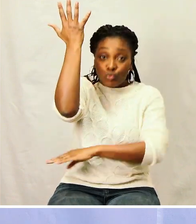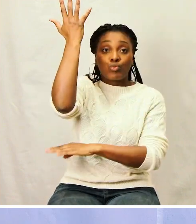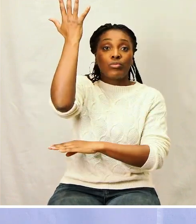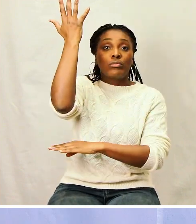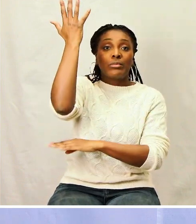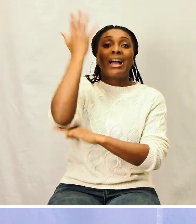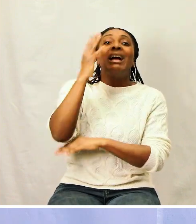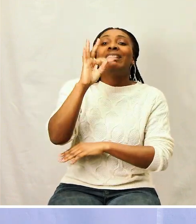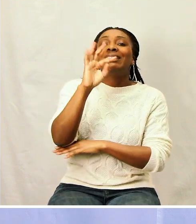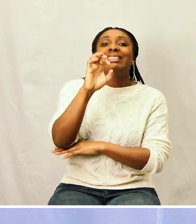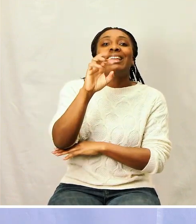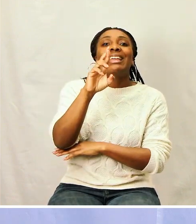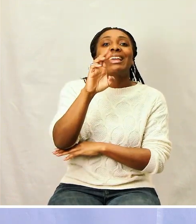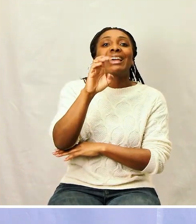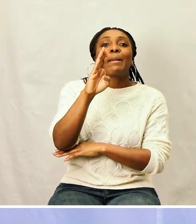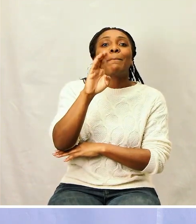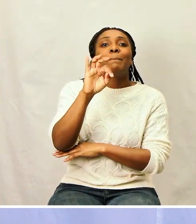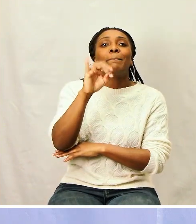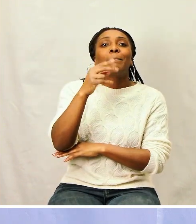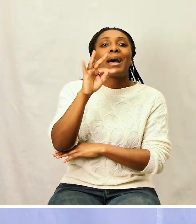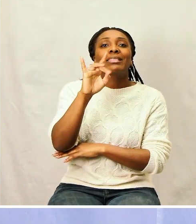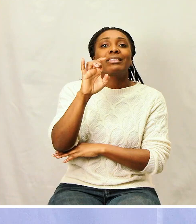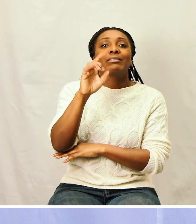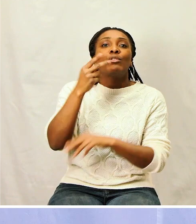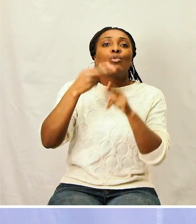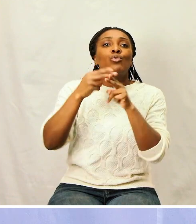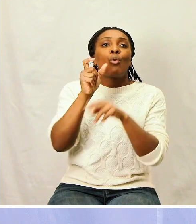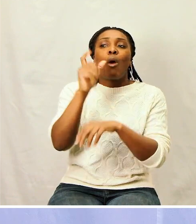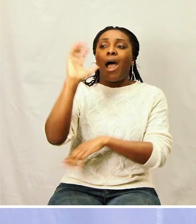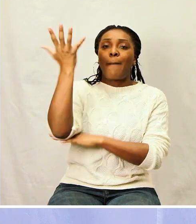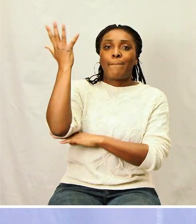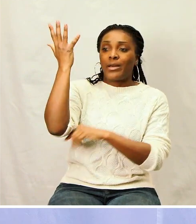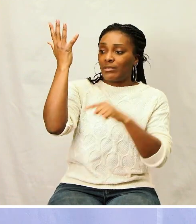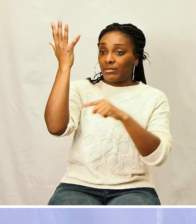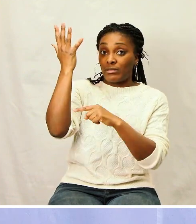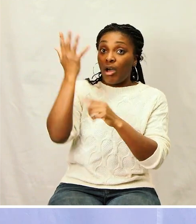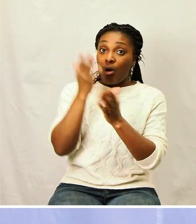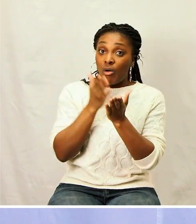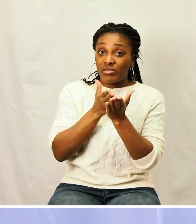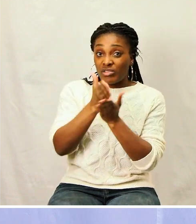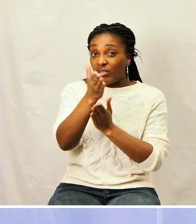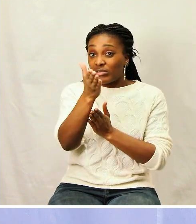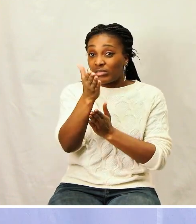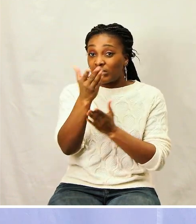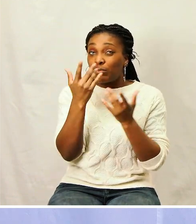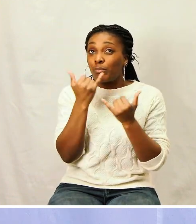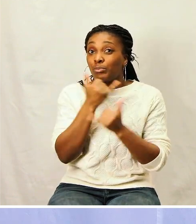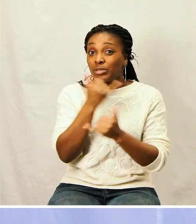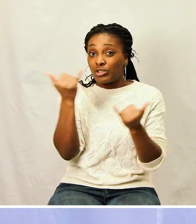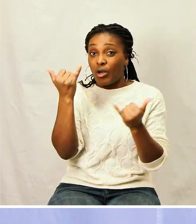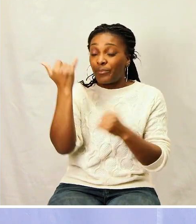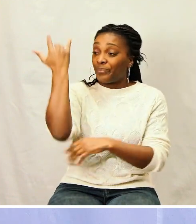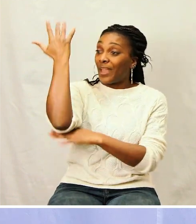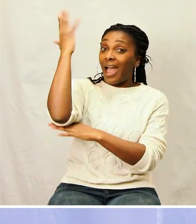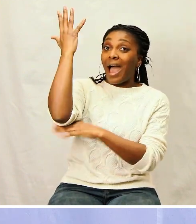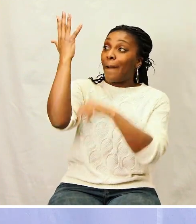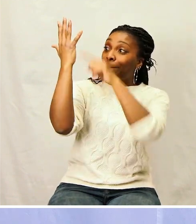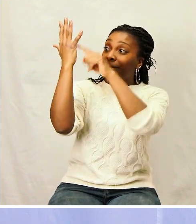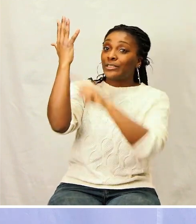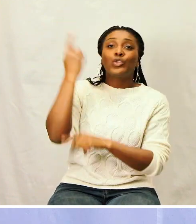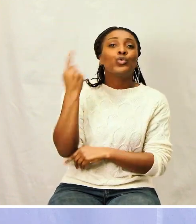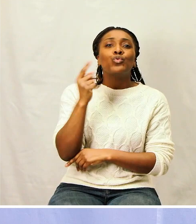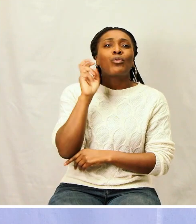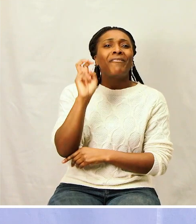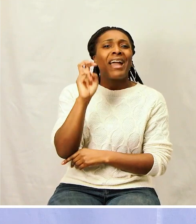le terébint avait une signification profonde en fait et ça a toujours une signification dans la Parole de Dieu c'est que c'est un arbre qui est toujours